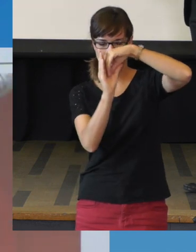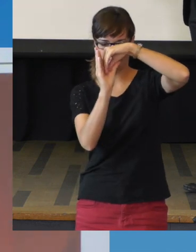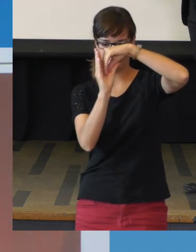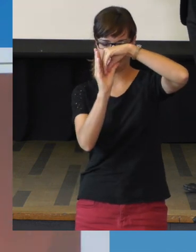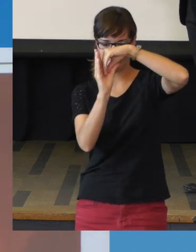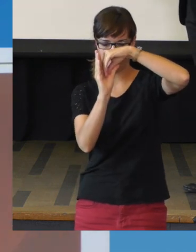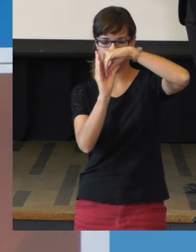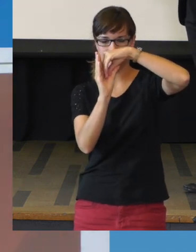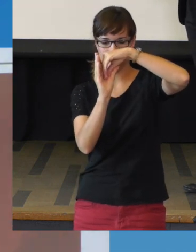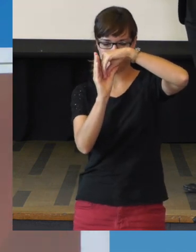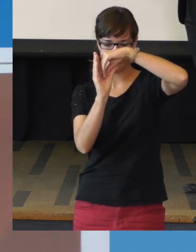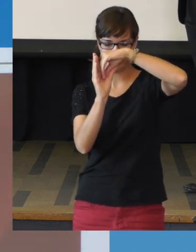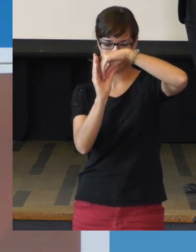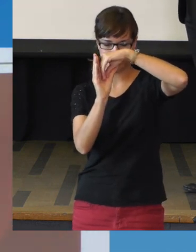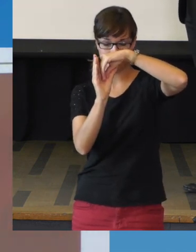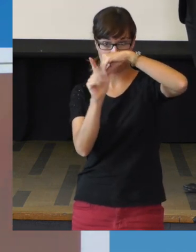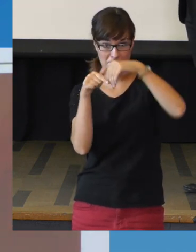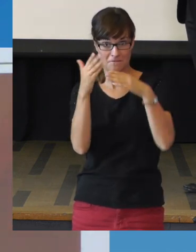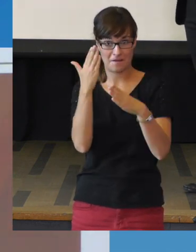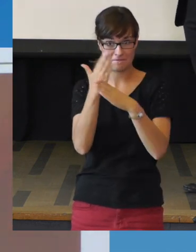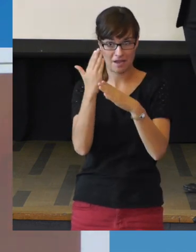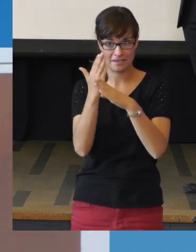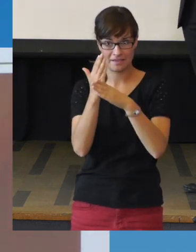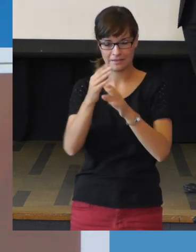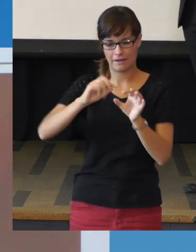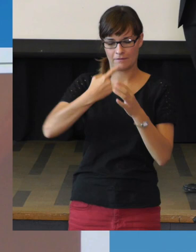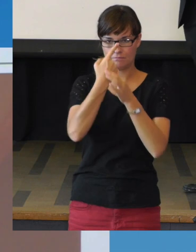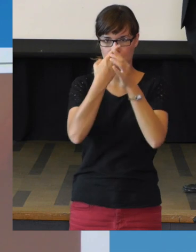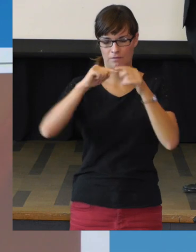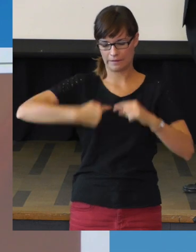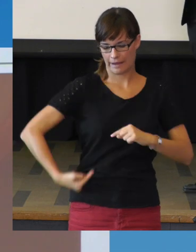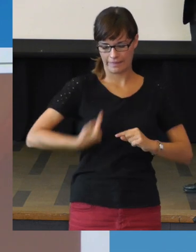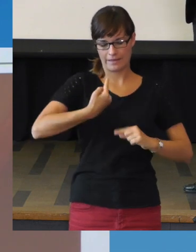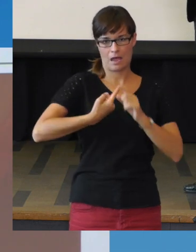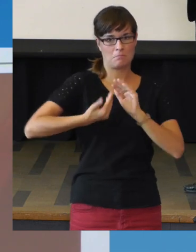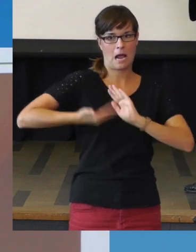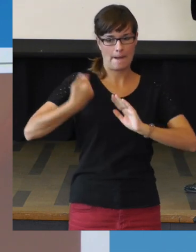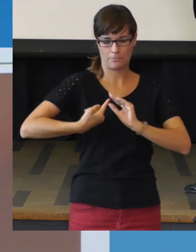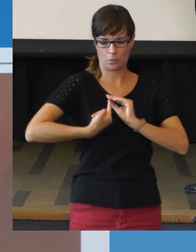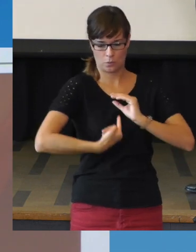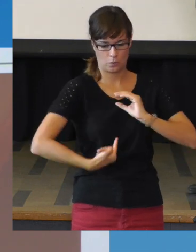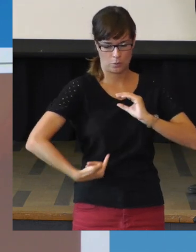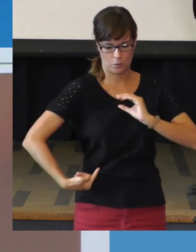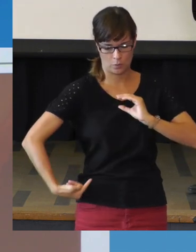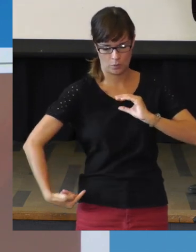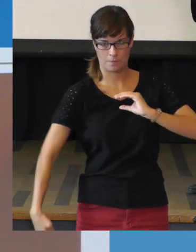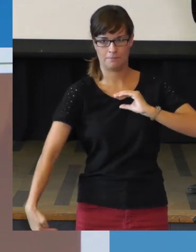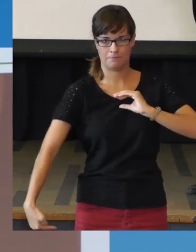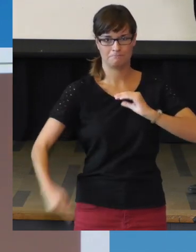danach den Clip von dem Führungskatheter lösen und dadurch die